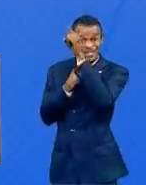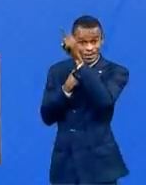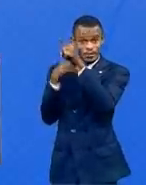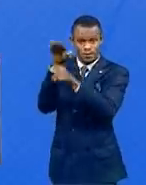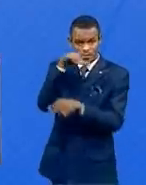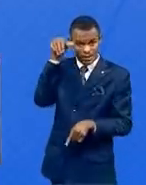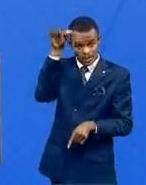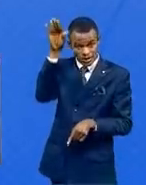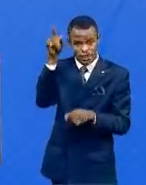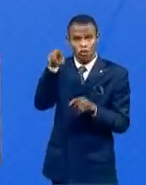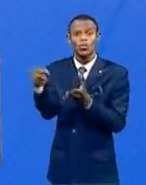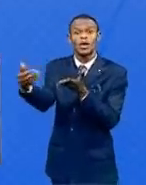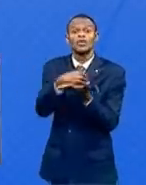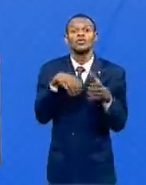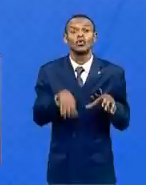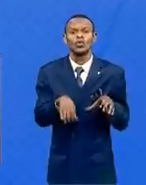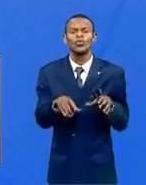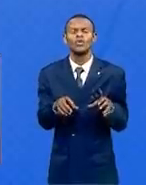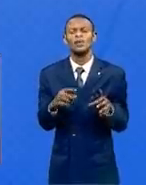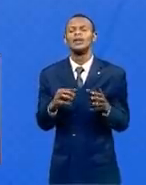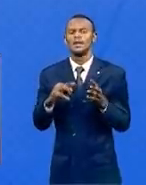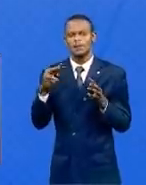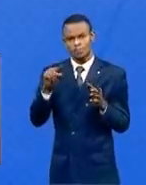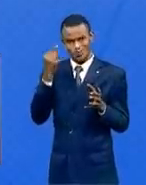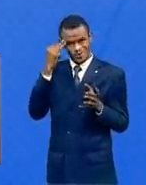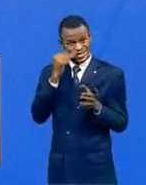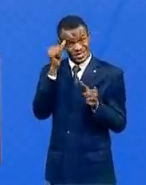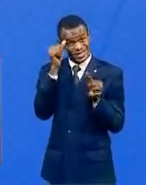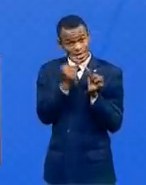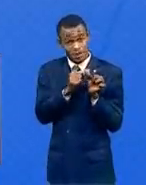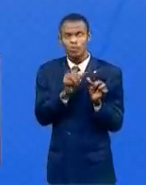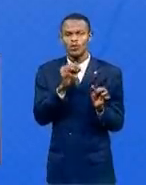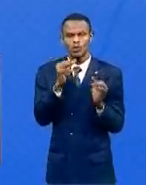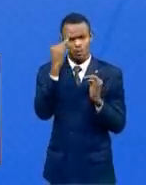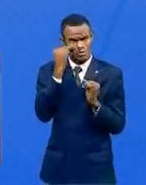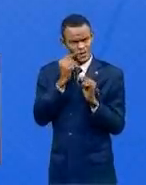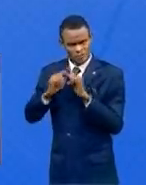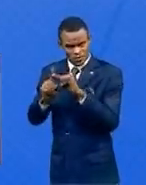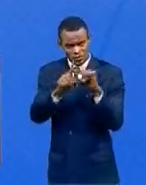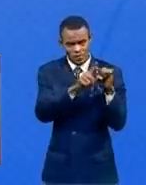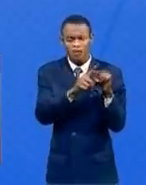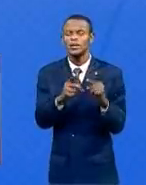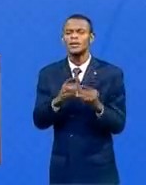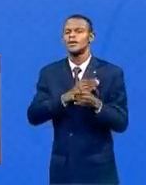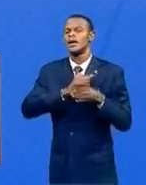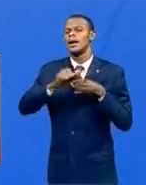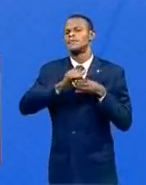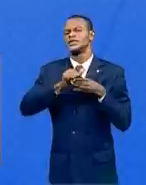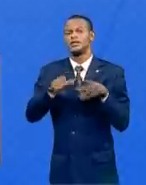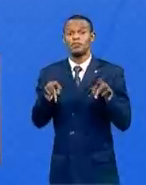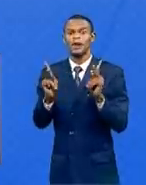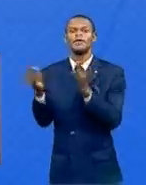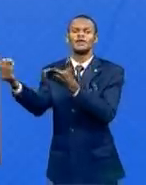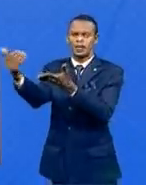Congo. Il a rappelé la nécessité pour le ministre concerné d'œuvrer à rendre cela effectif dans les prochains jours. Le